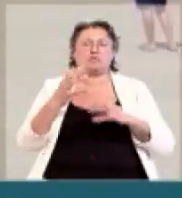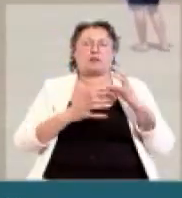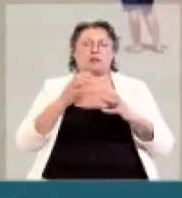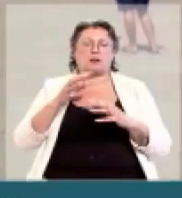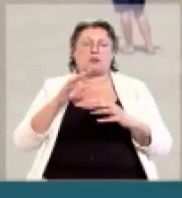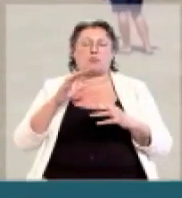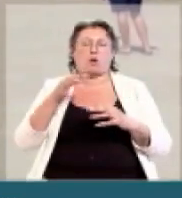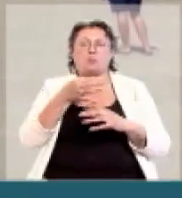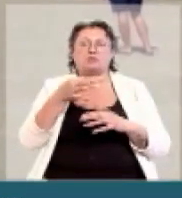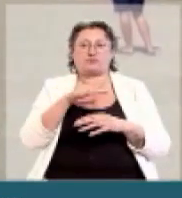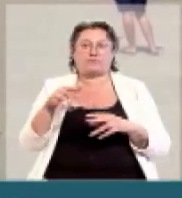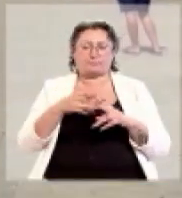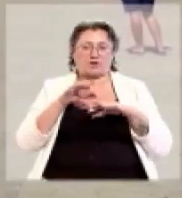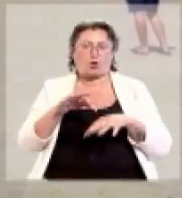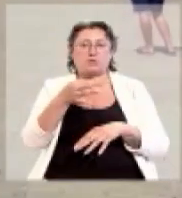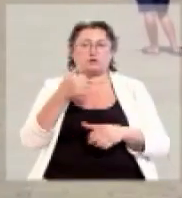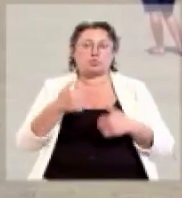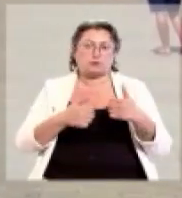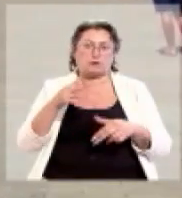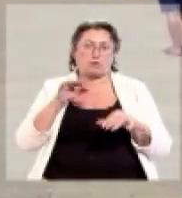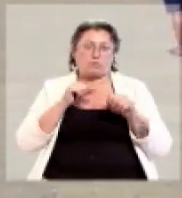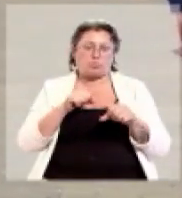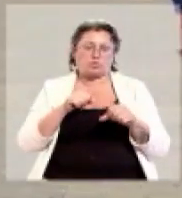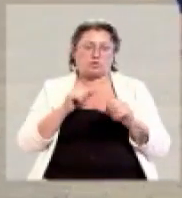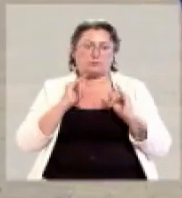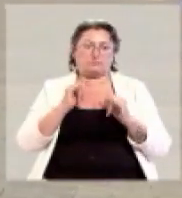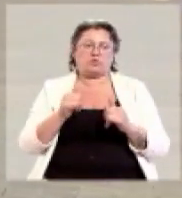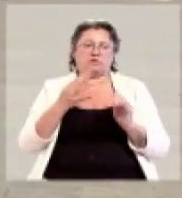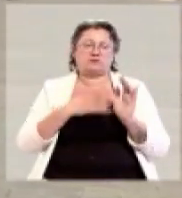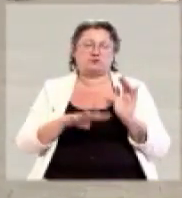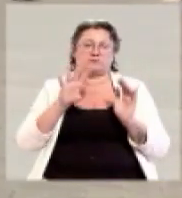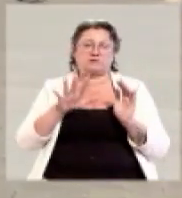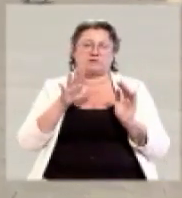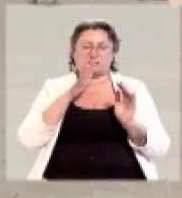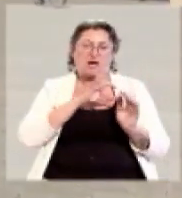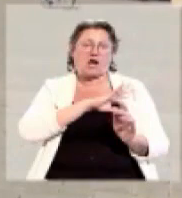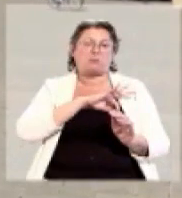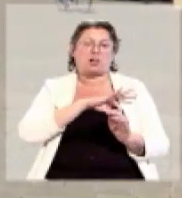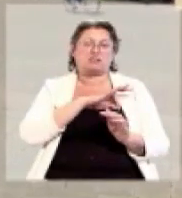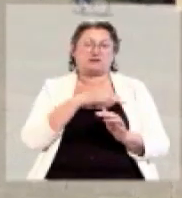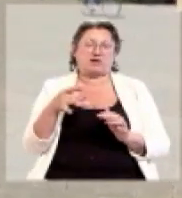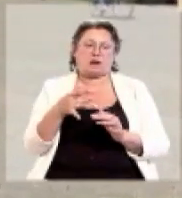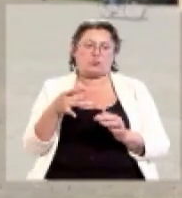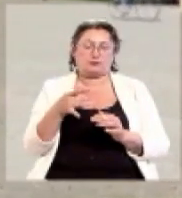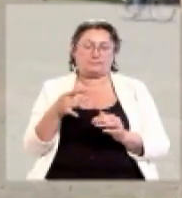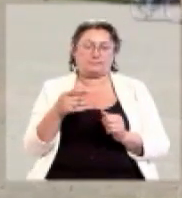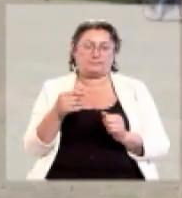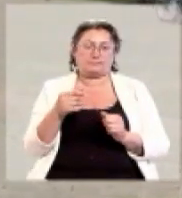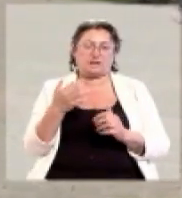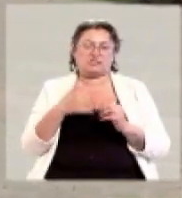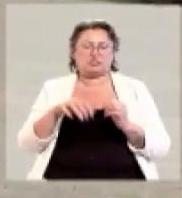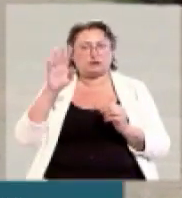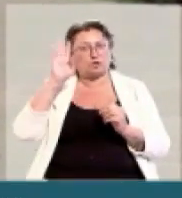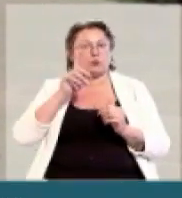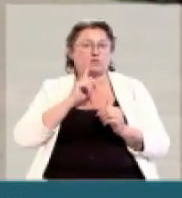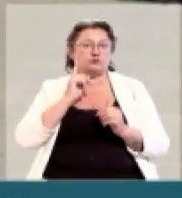В Карабалыкском районе сегодня проводится областной турнир по боксу, посвященный 95-летию Карабалыкского района. Среди